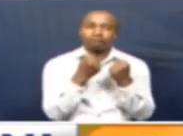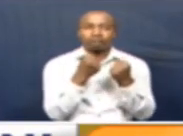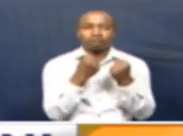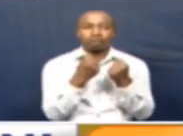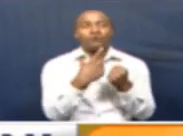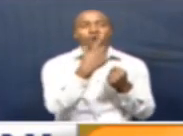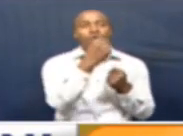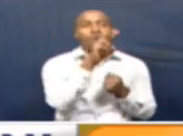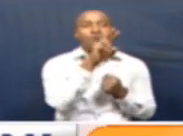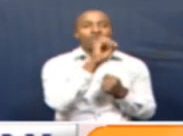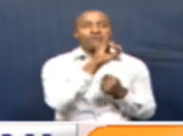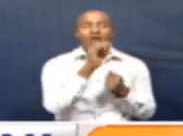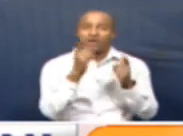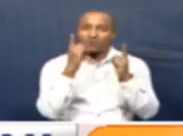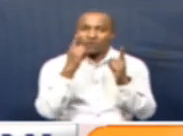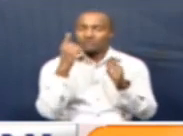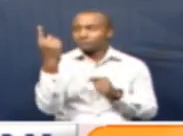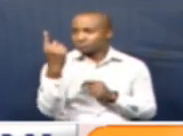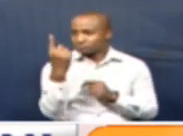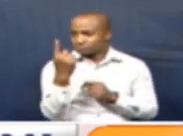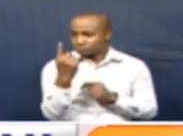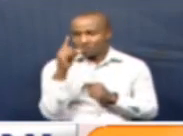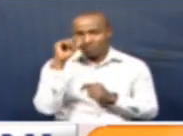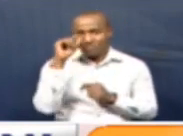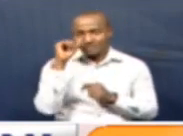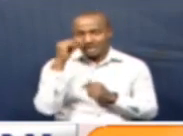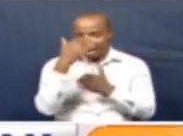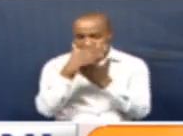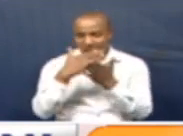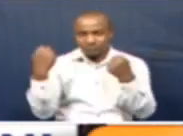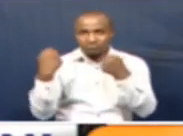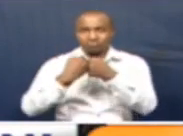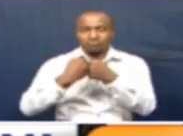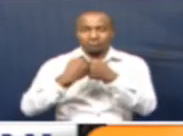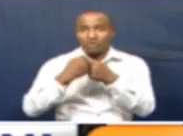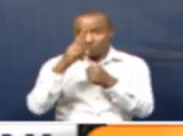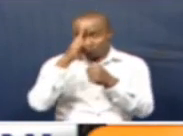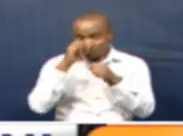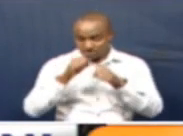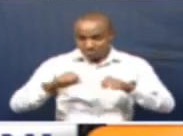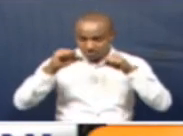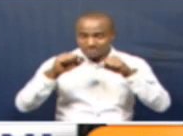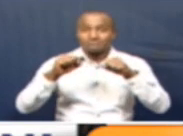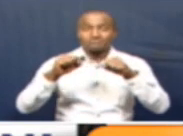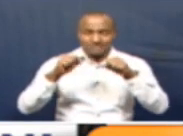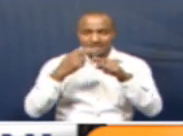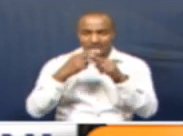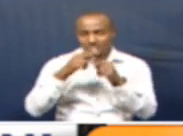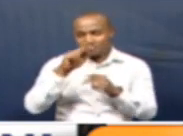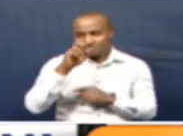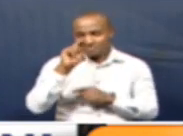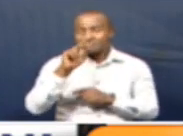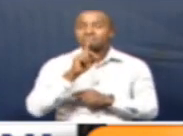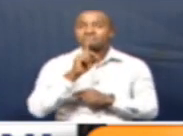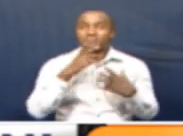mizigo likienda mjini Mombasa kabla ya kugongana. Kwa mujibu wa OCPD wa eneo la Mariakani, Kennedy Onsando, abiria wanne